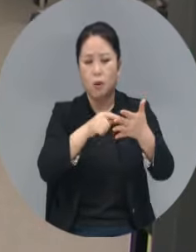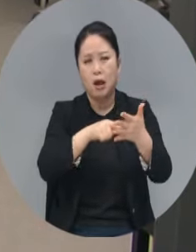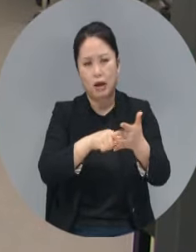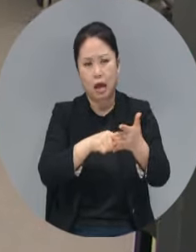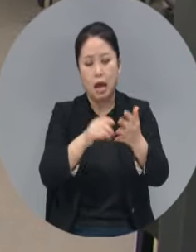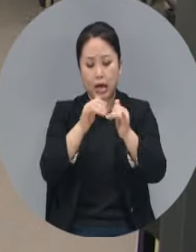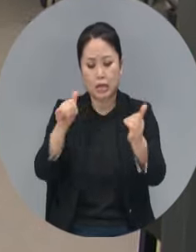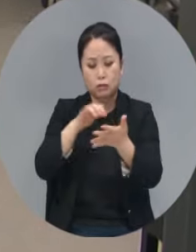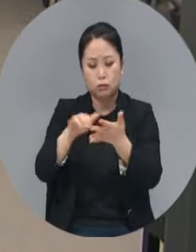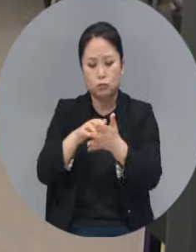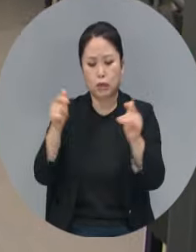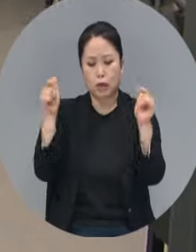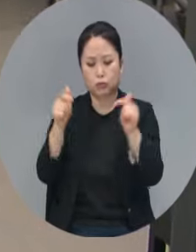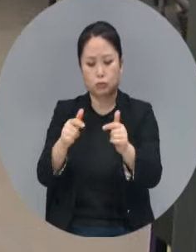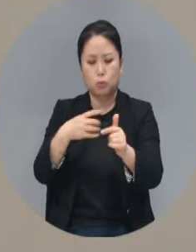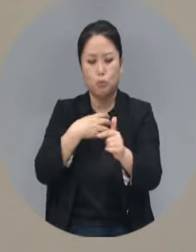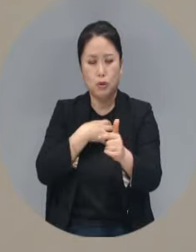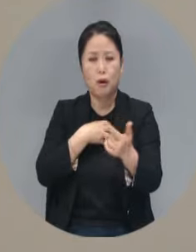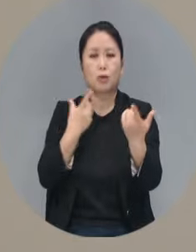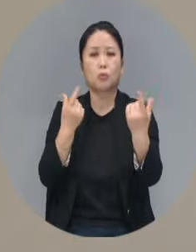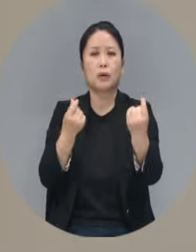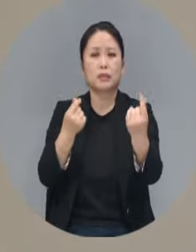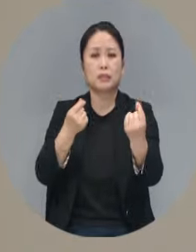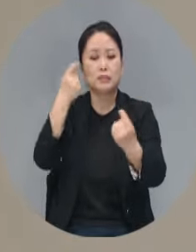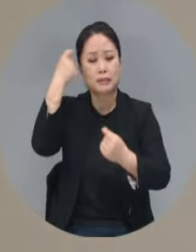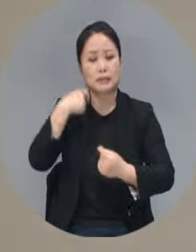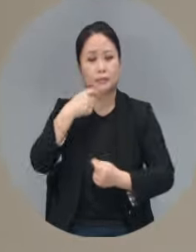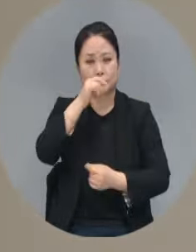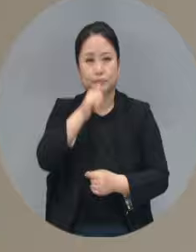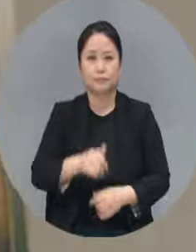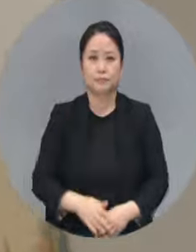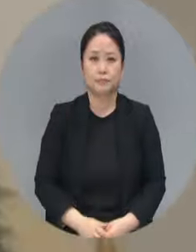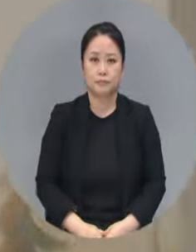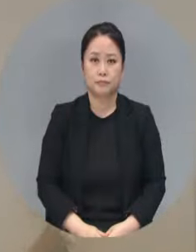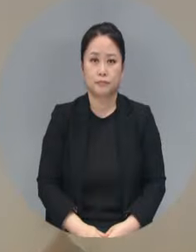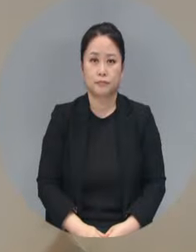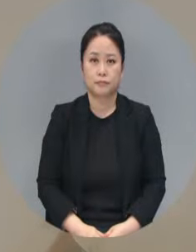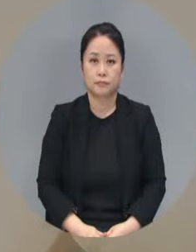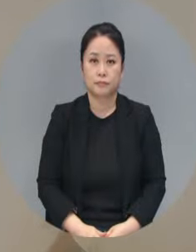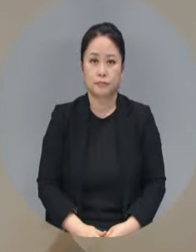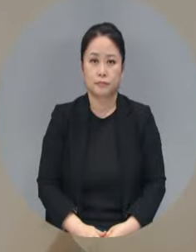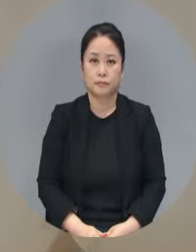절벽의 위기만큼이나 크게 와닿고 있습니다. MBC 뉴스 서준석입니다.